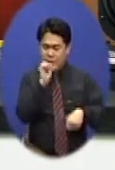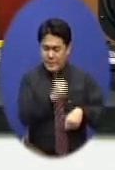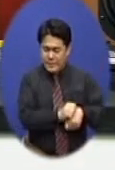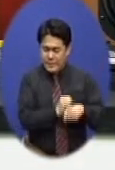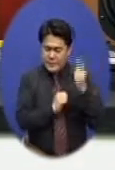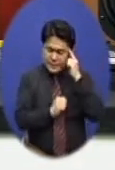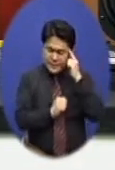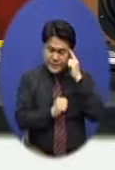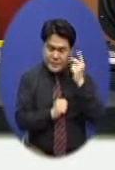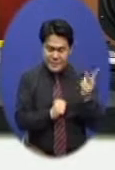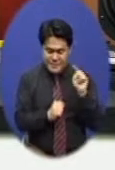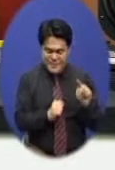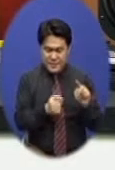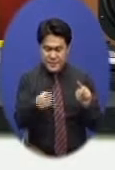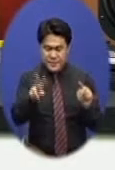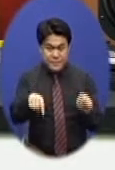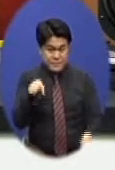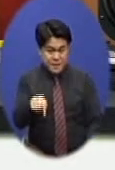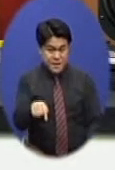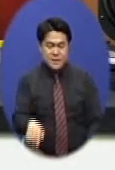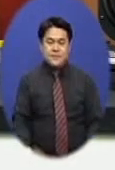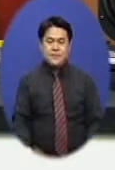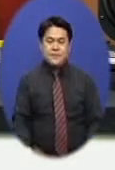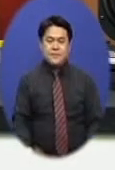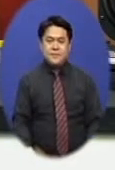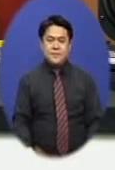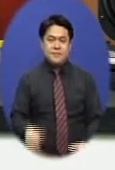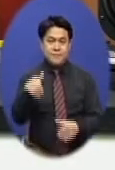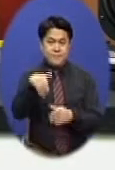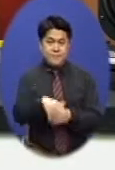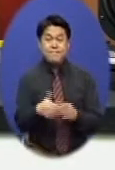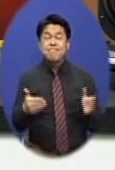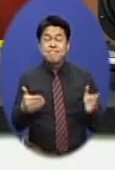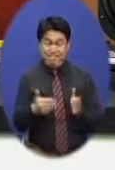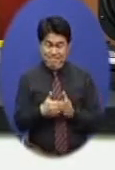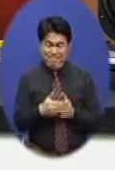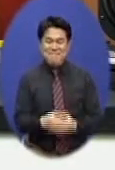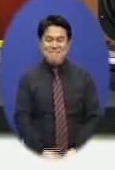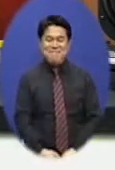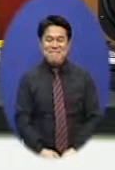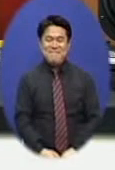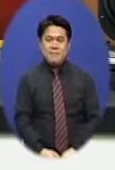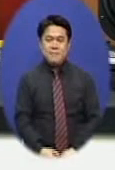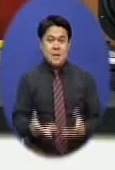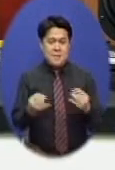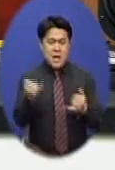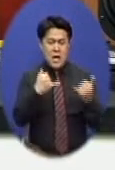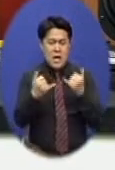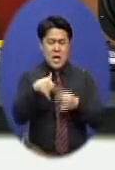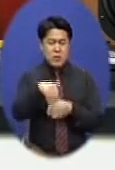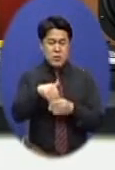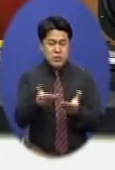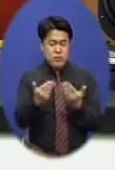네. 2번을 꼭 누르시고 우물정자를 누르면 심사가 완료됩니다. 네, 여러분들의 자, 많은 심사